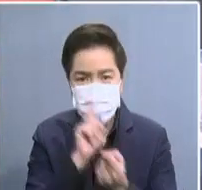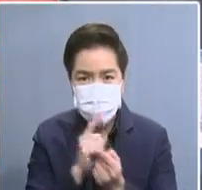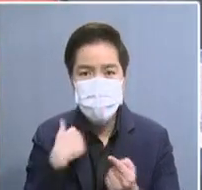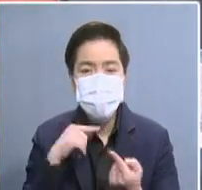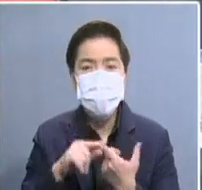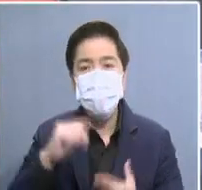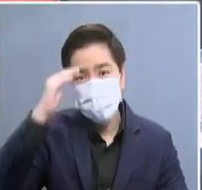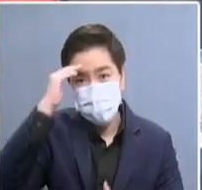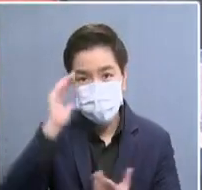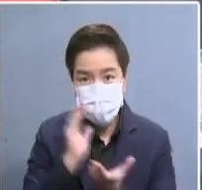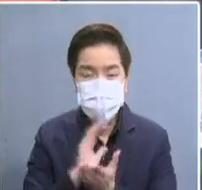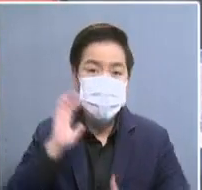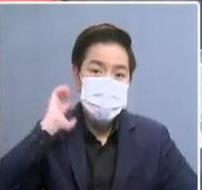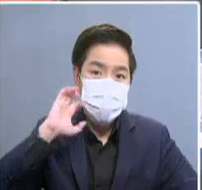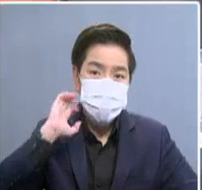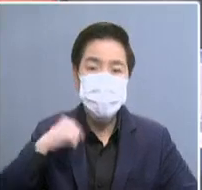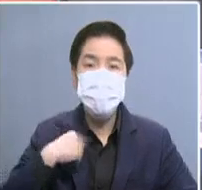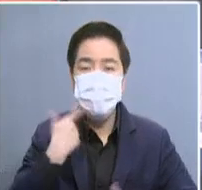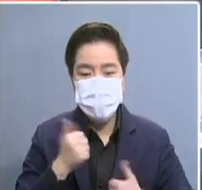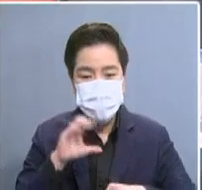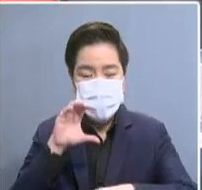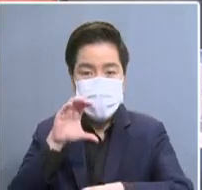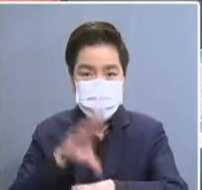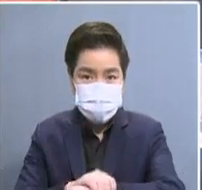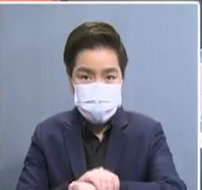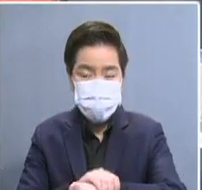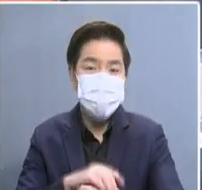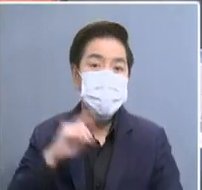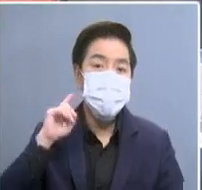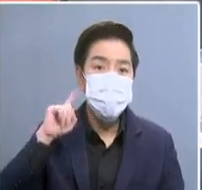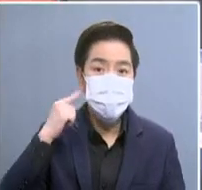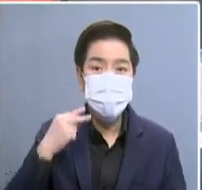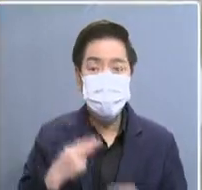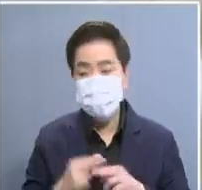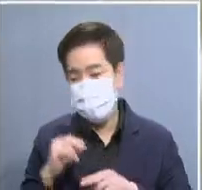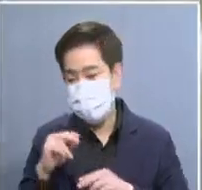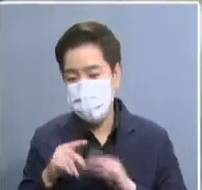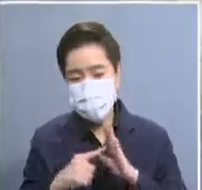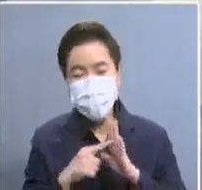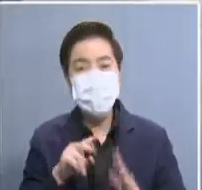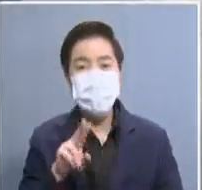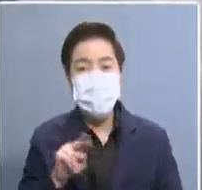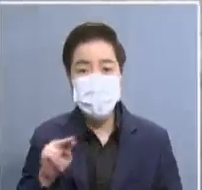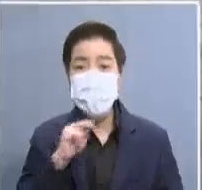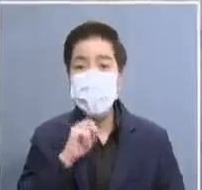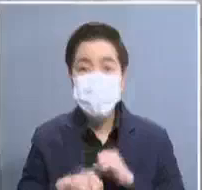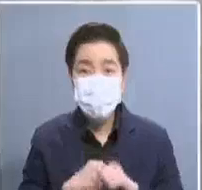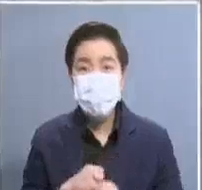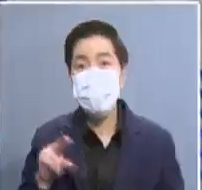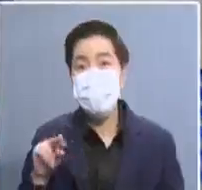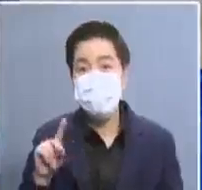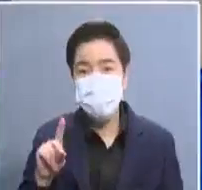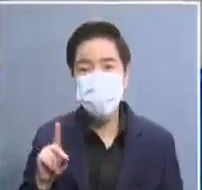ตำรวจสภอ.โคกเจริญจังหวัดลพบุรีได้ไปจับกุมนางสาวสุธาทิพย์หรือว่าแนนอายุ 31ปีนะคะ